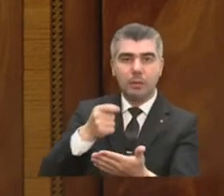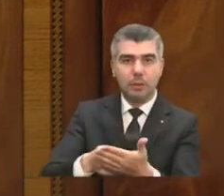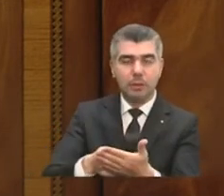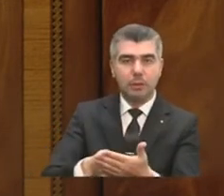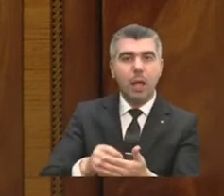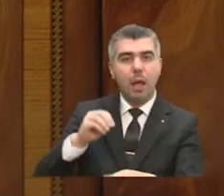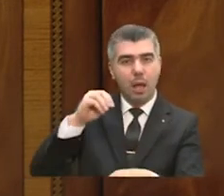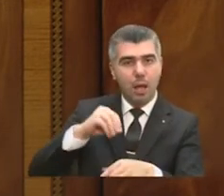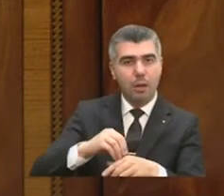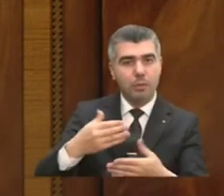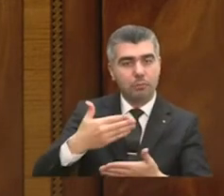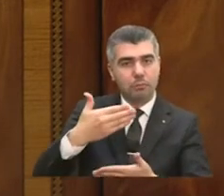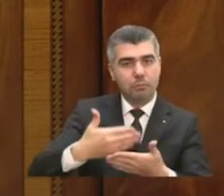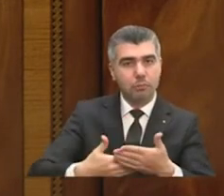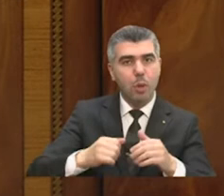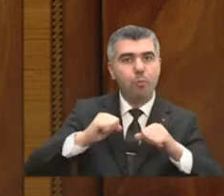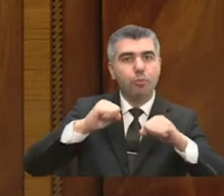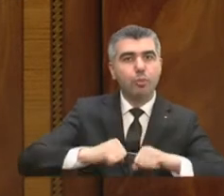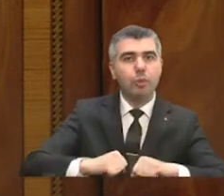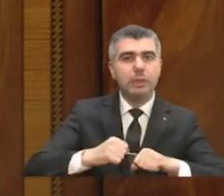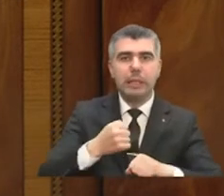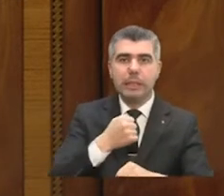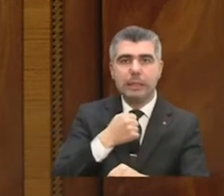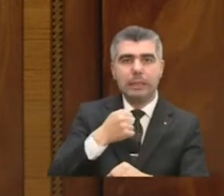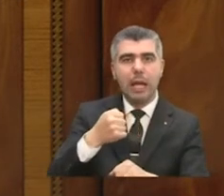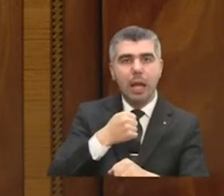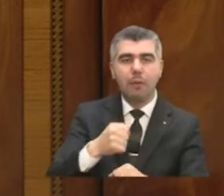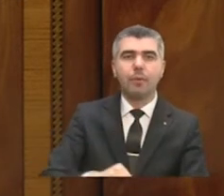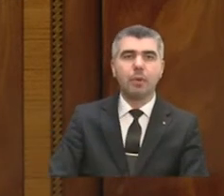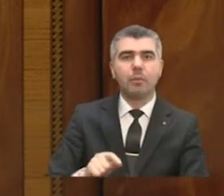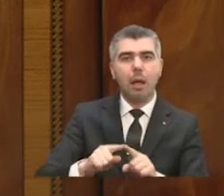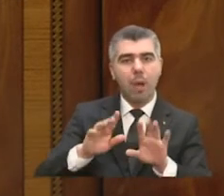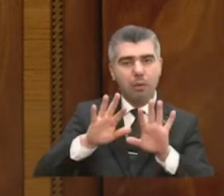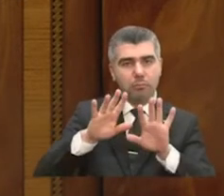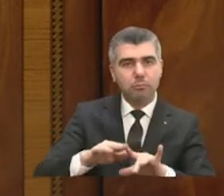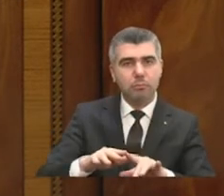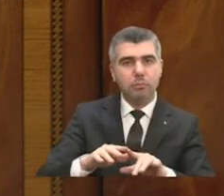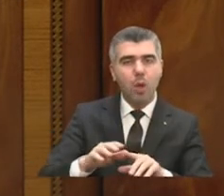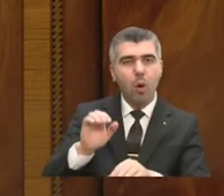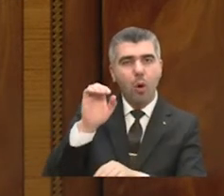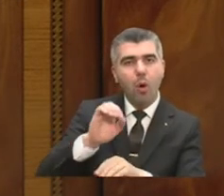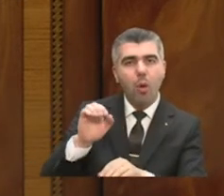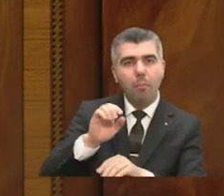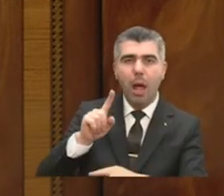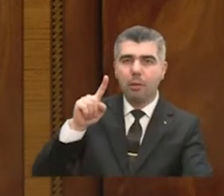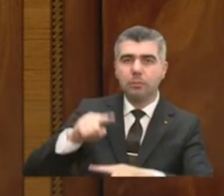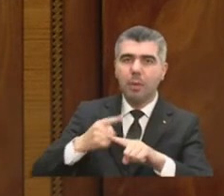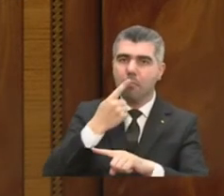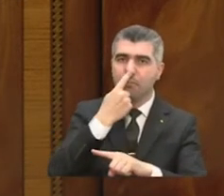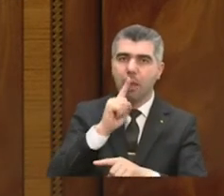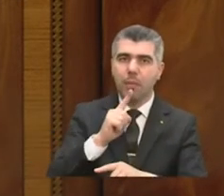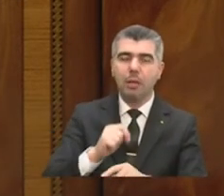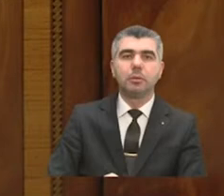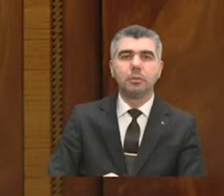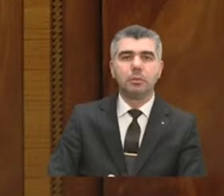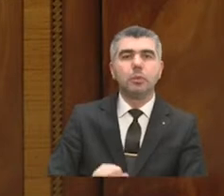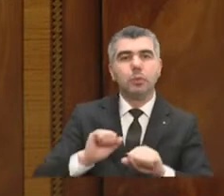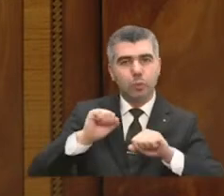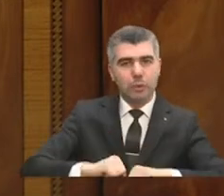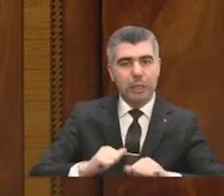communiqué du Conseil supérieur du pouvoir judiciaire et le Conseil supérieur